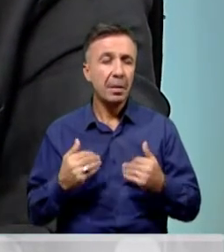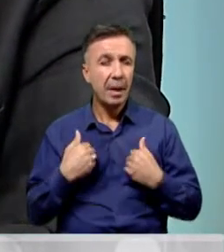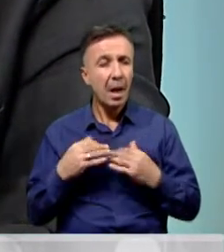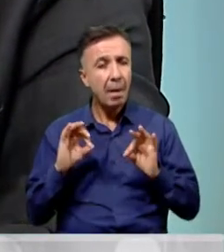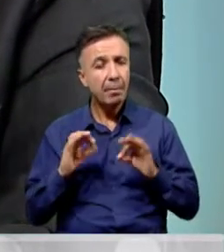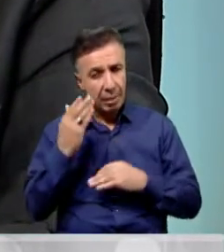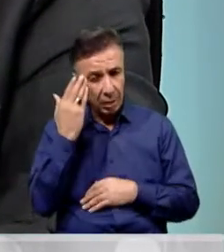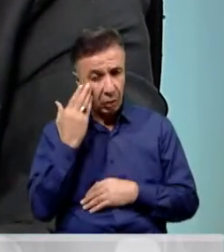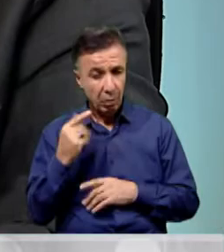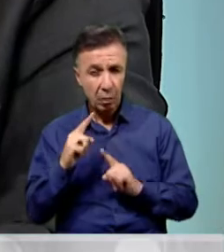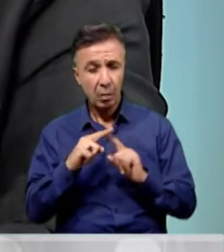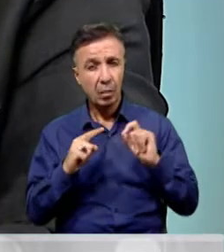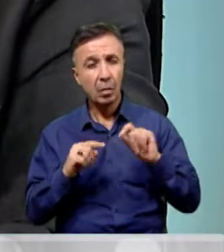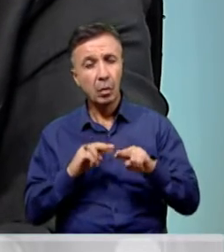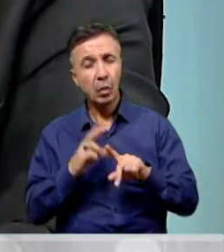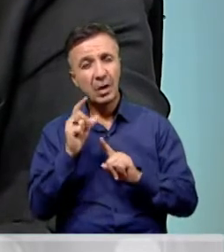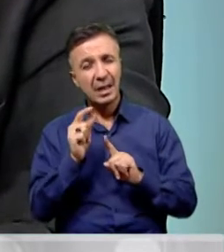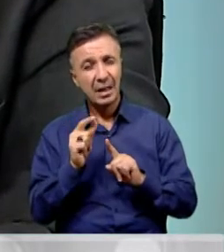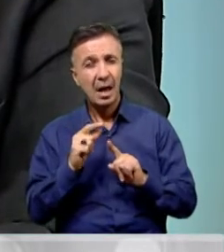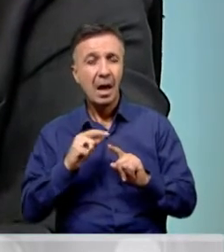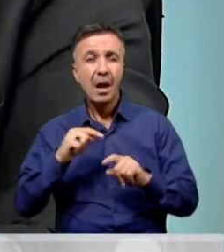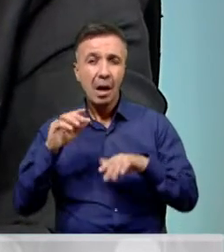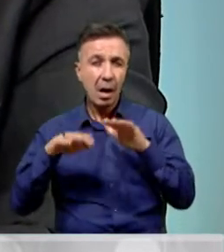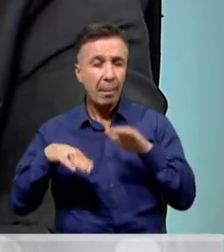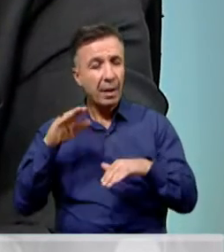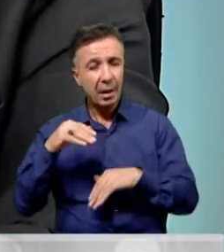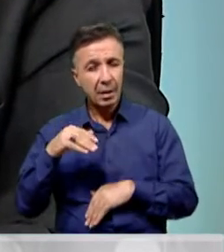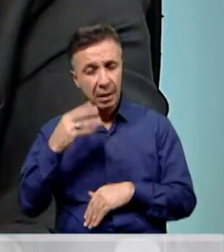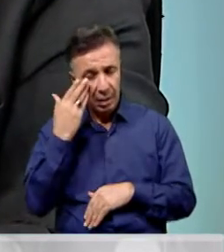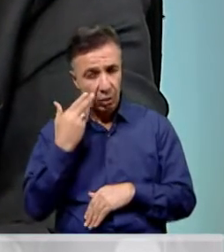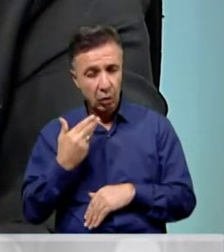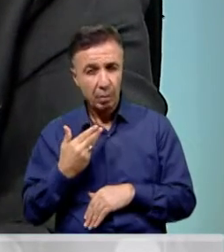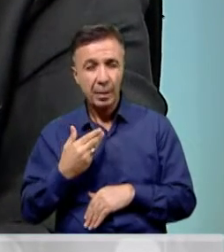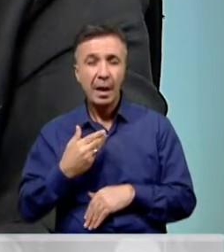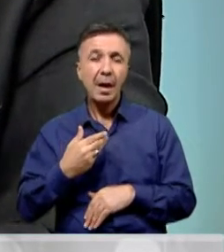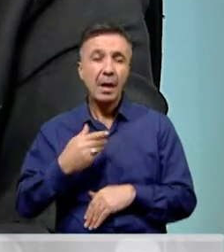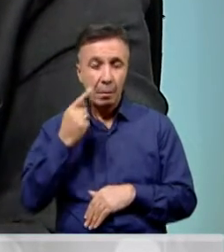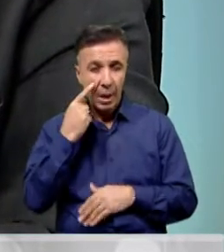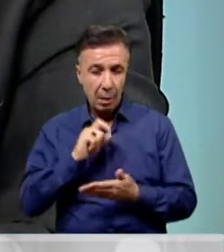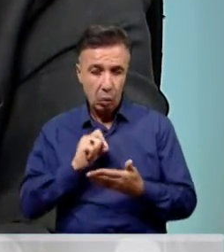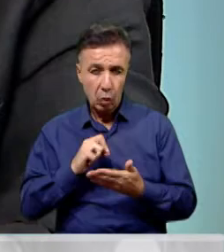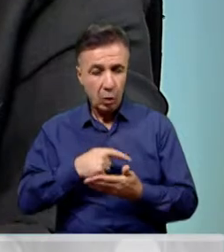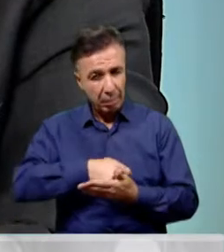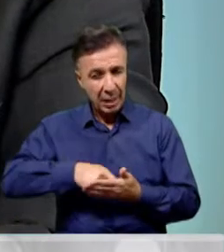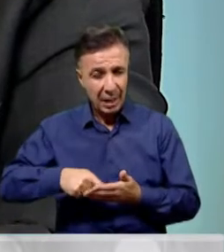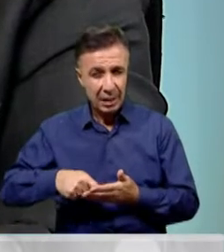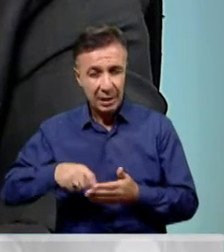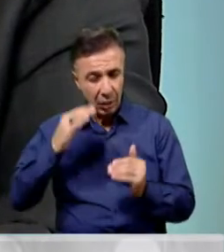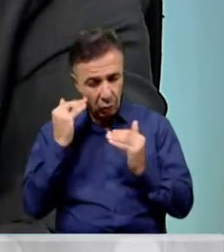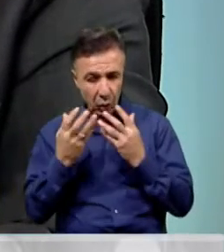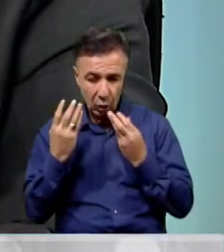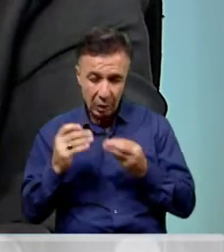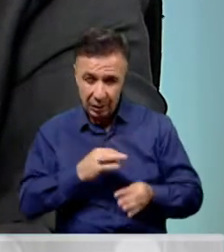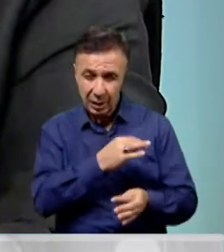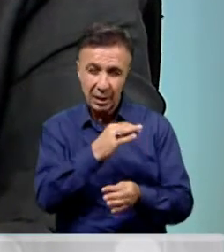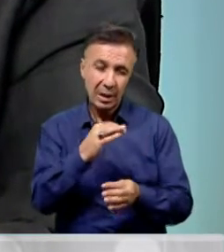tokinin bu tür kampanyalarını ve memur maaşı da Endeksli olanlarda böyle bir Niza ve